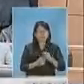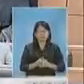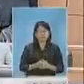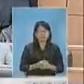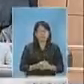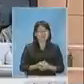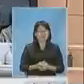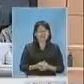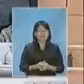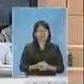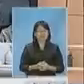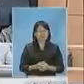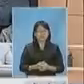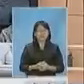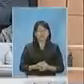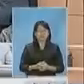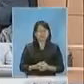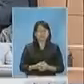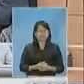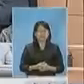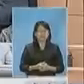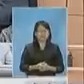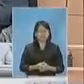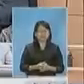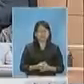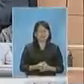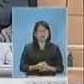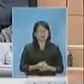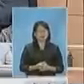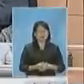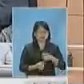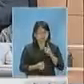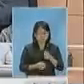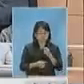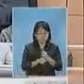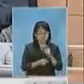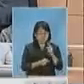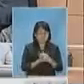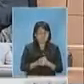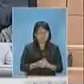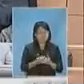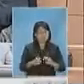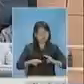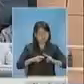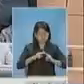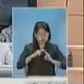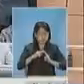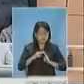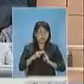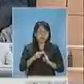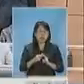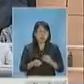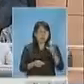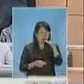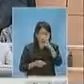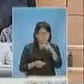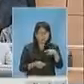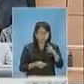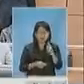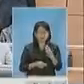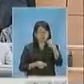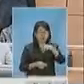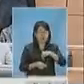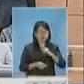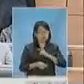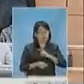ทำคือการข้ามพ้นประโยชน์ตนทางการเมือง